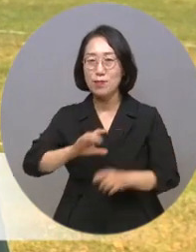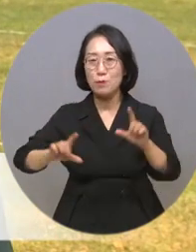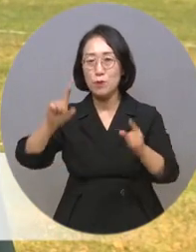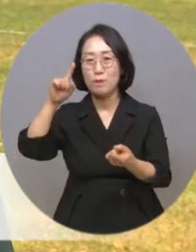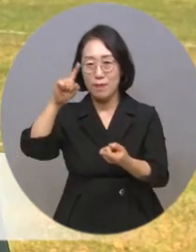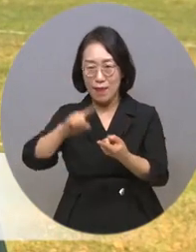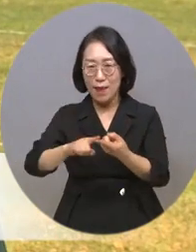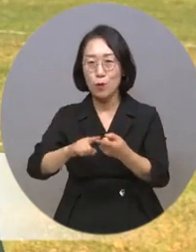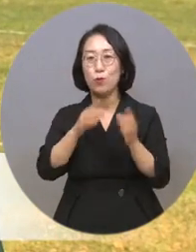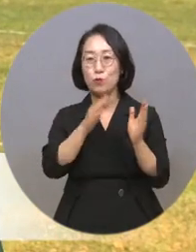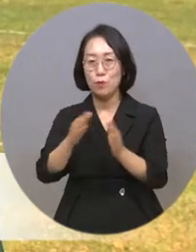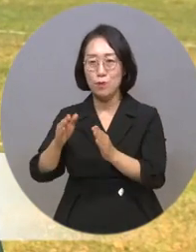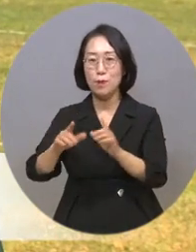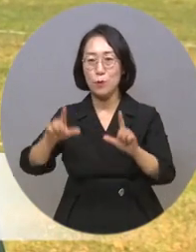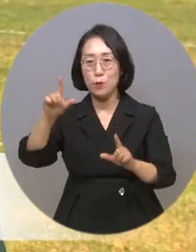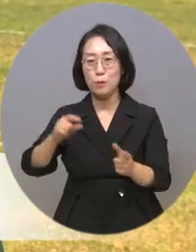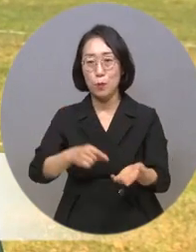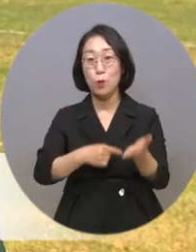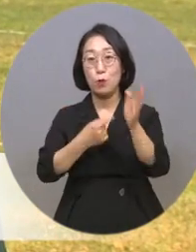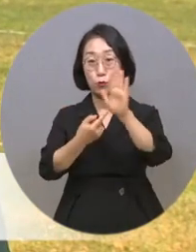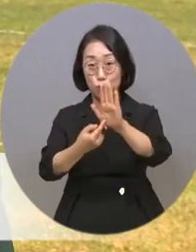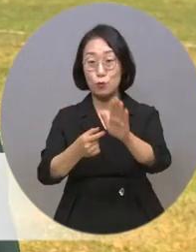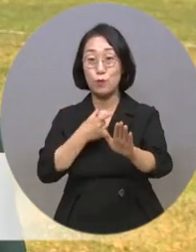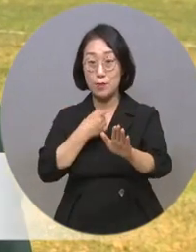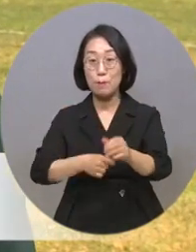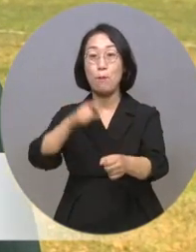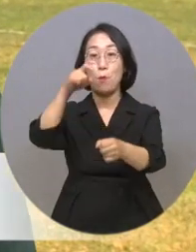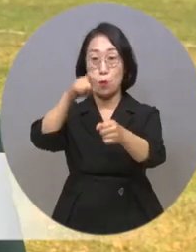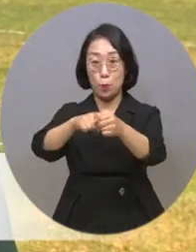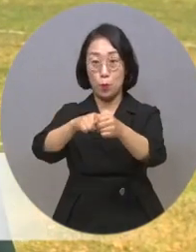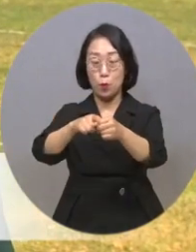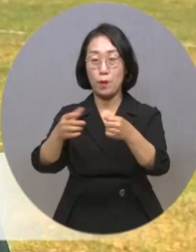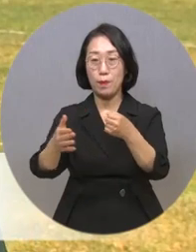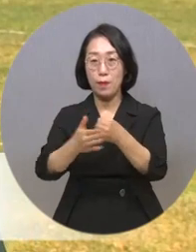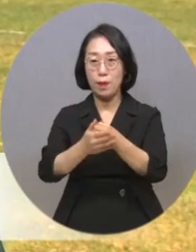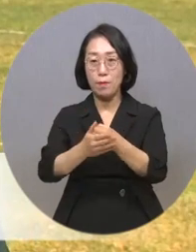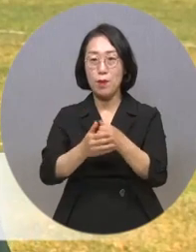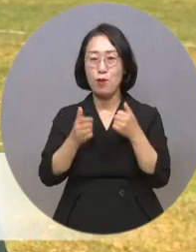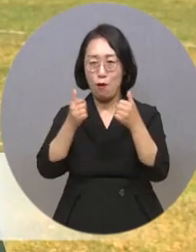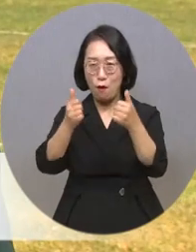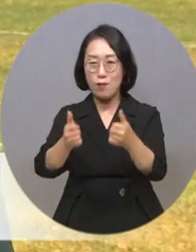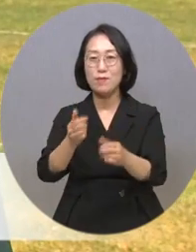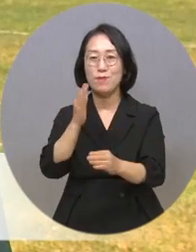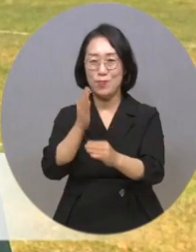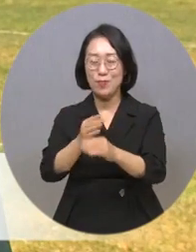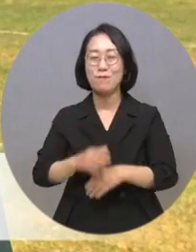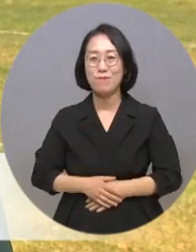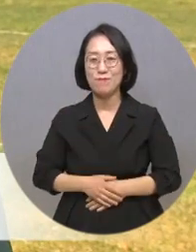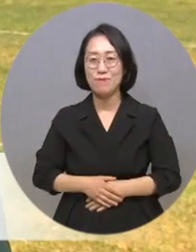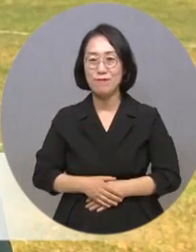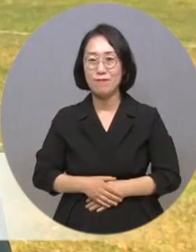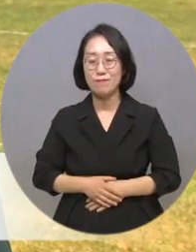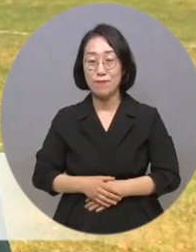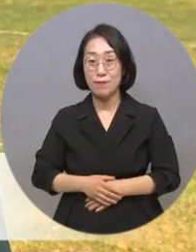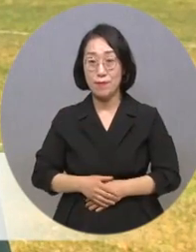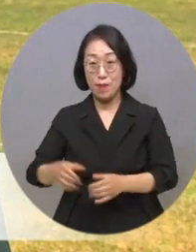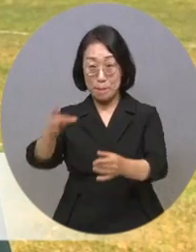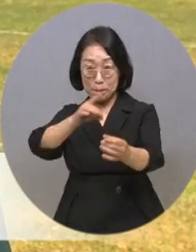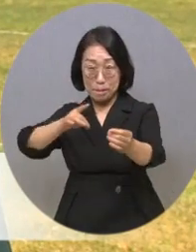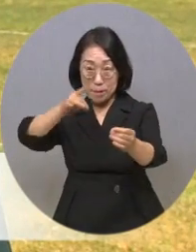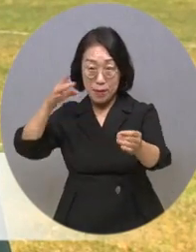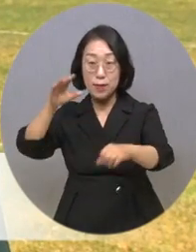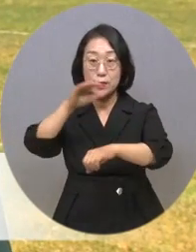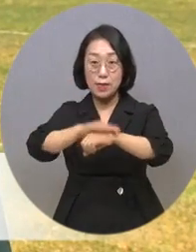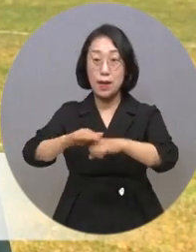뭐 준비해왔던 대로 이제 나오는 게 저의 목표이기 때문에 뭐 열심히 준비하고 있습니다. 이제 이번 시합 때 좋은 성적을 내야